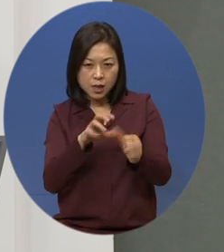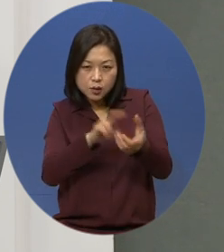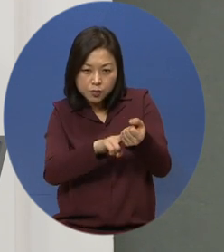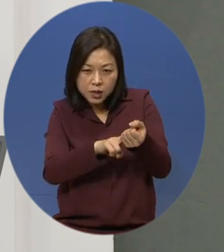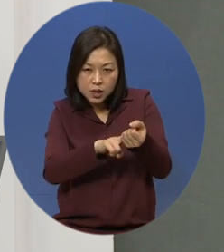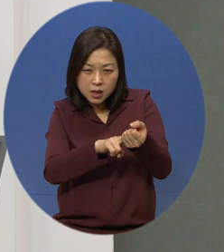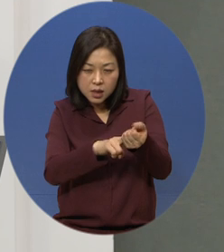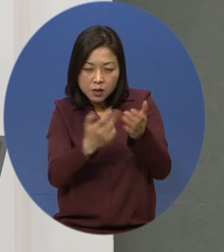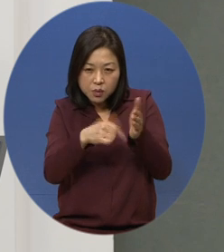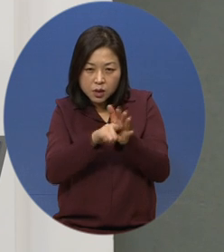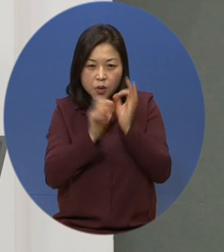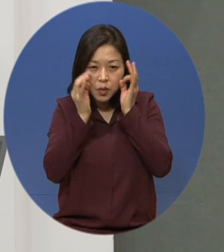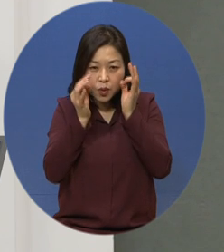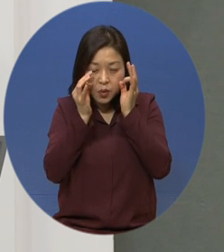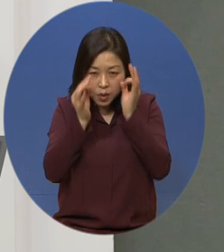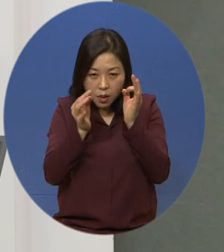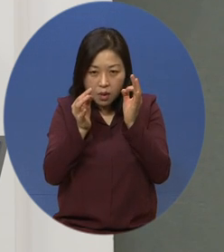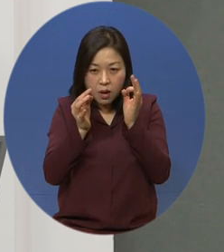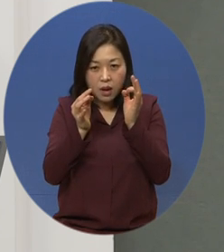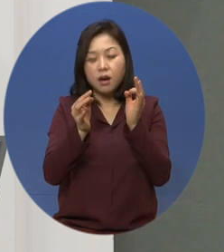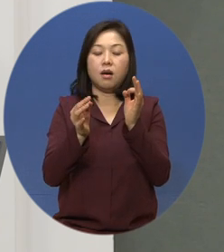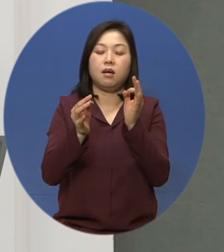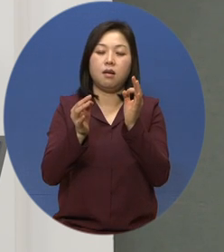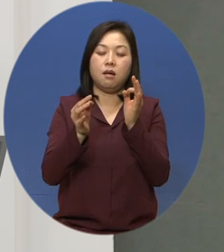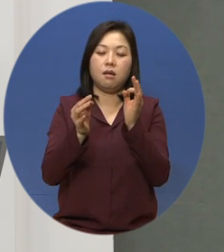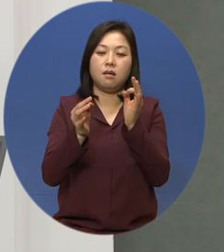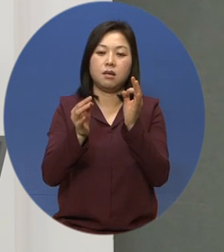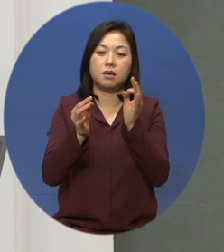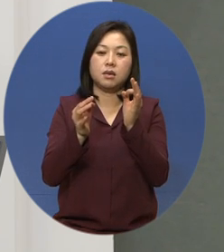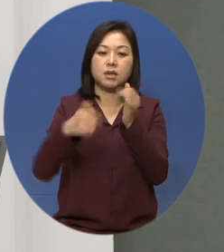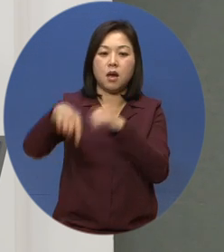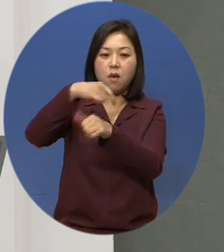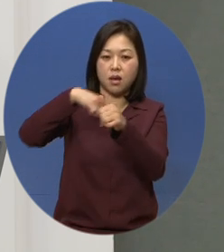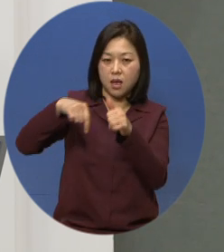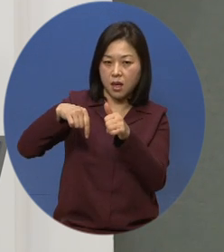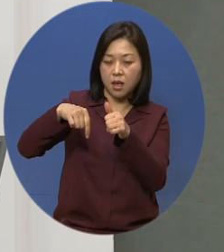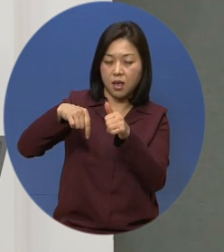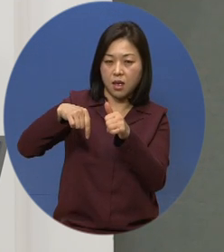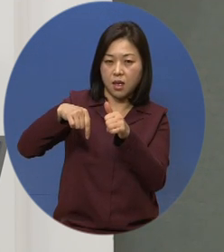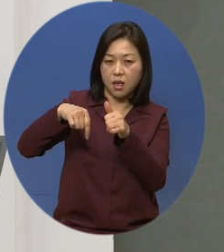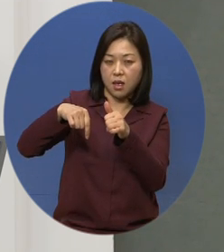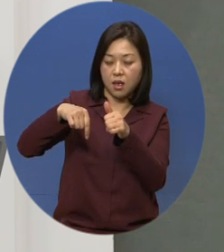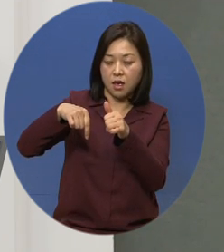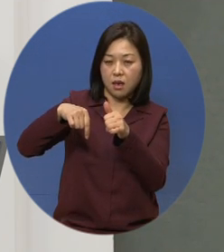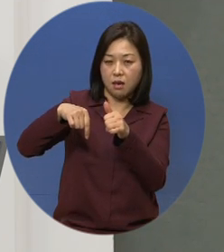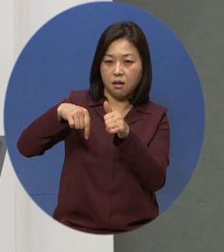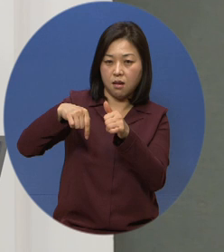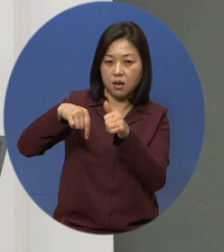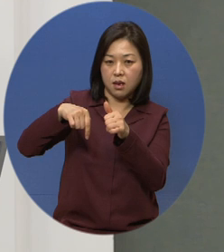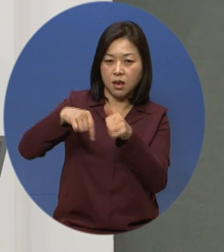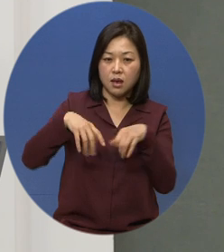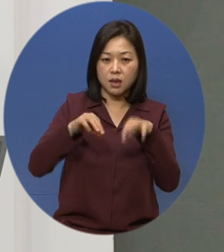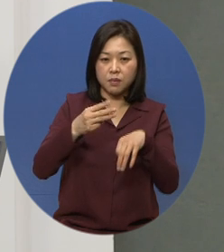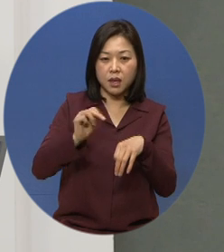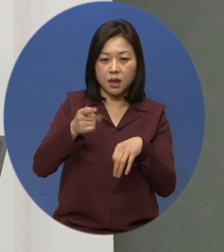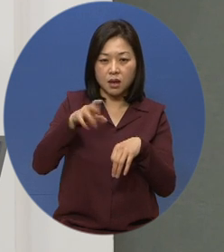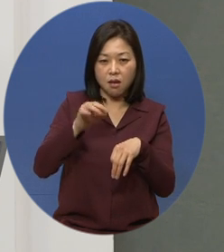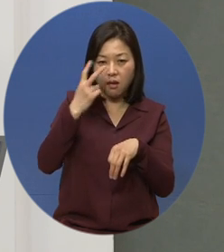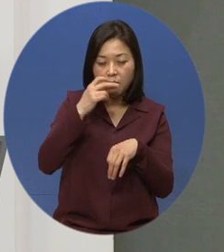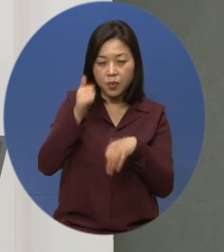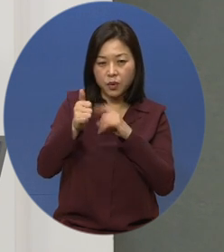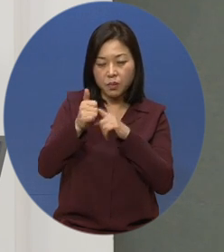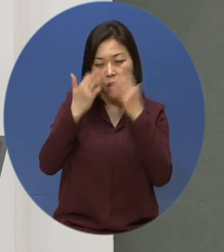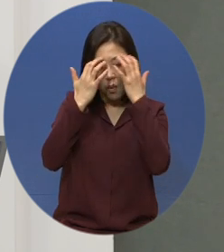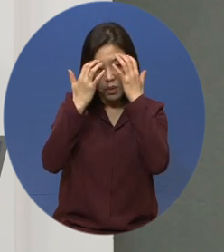다한 그 가운데 우리 김기영 감독이 많은 고초를 에 받지 않았나 이런 생각을 트면